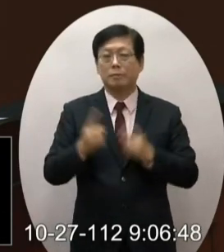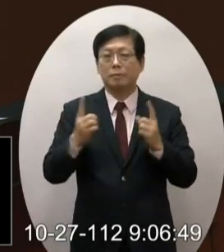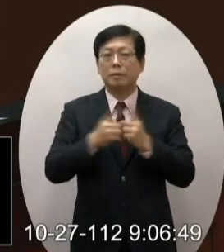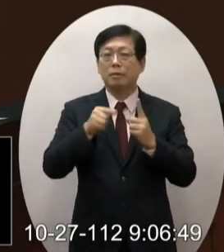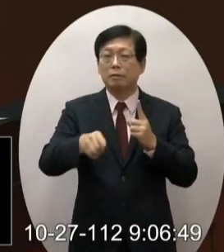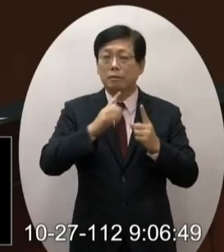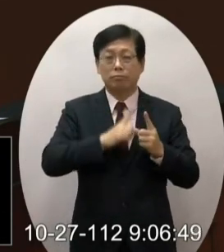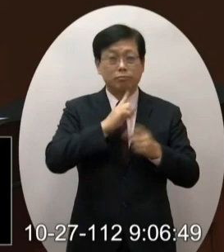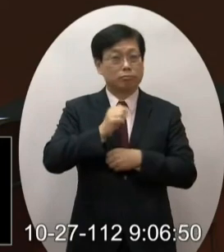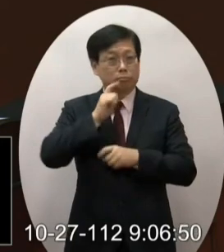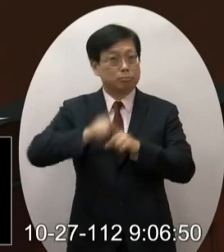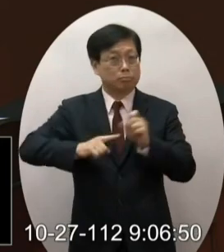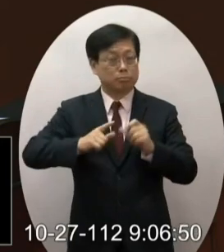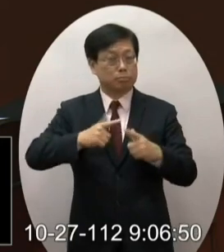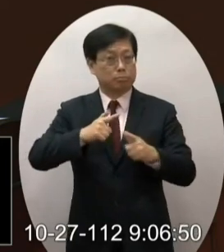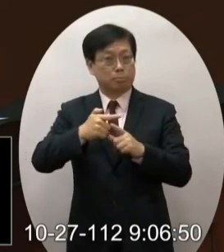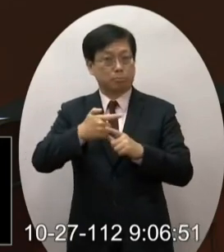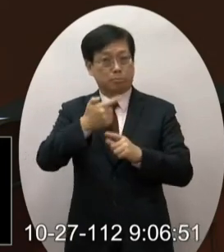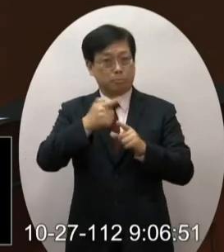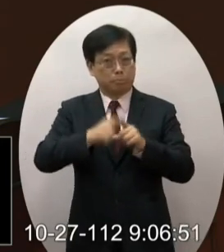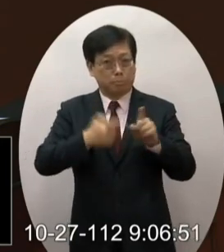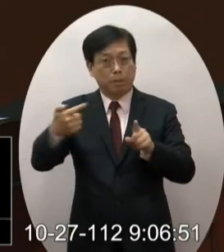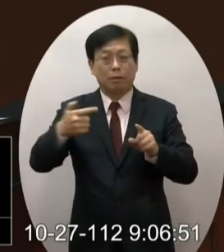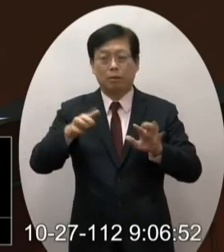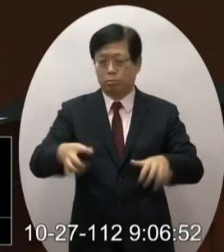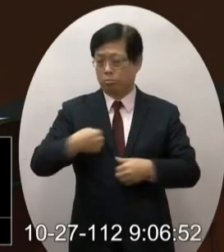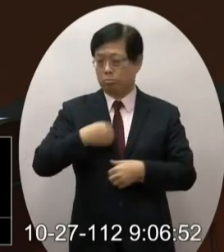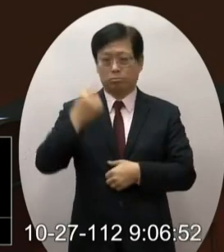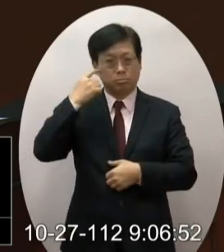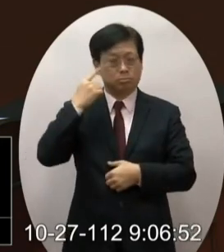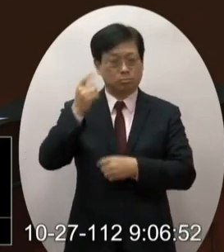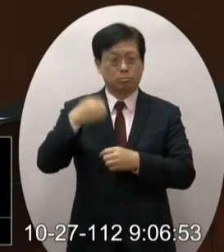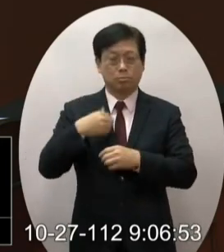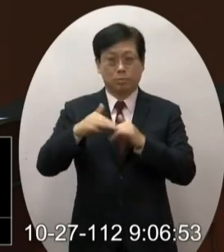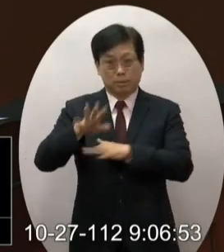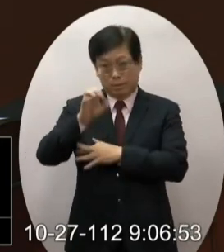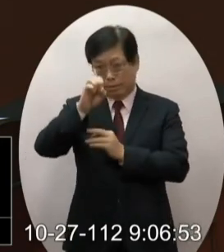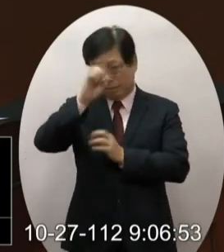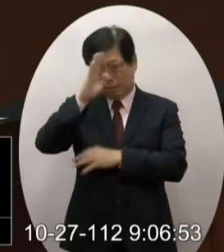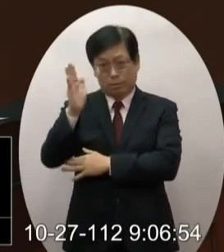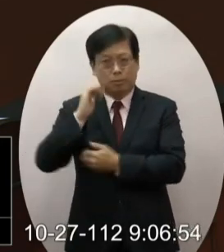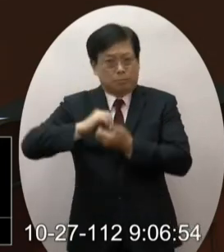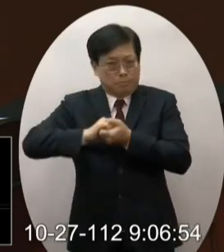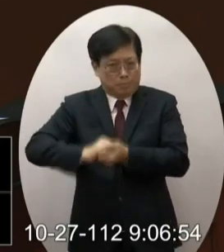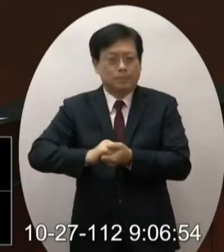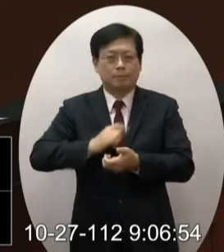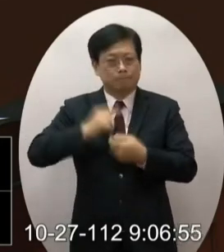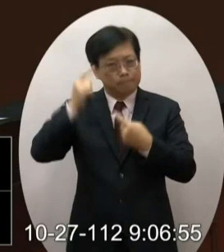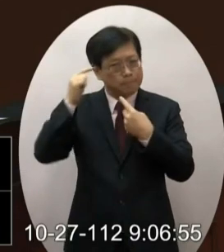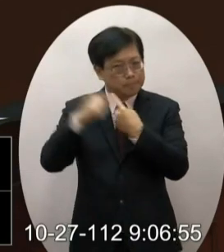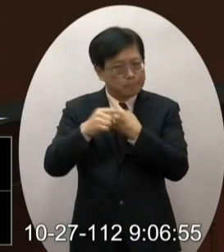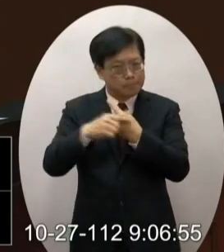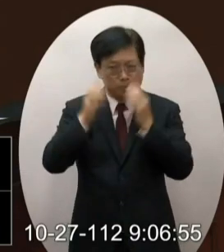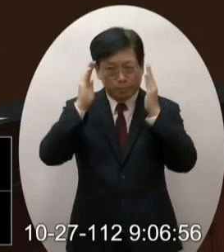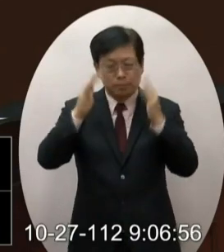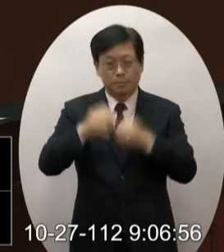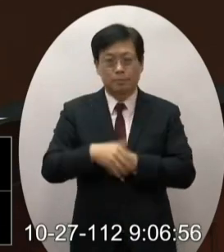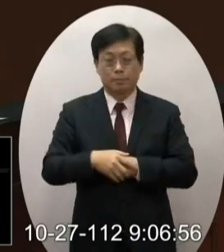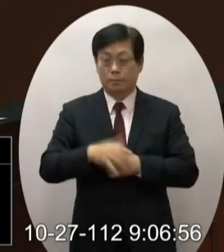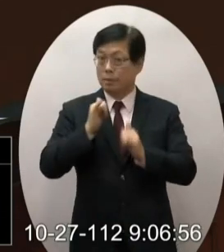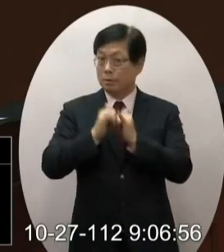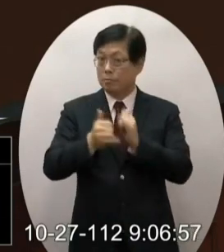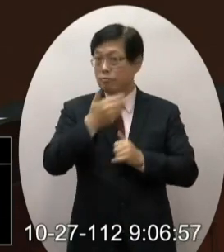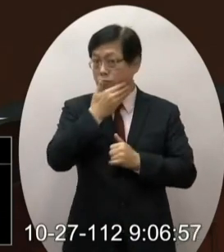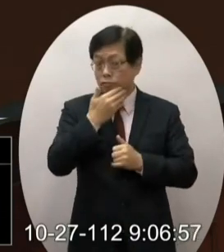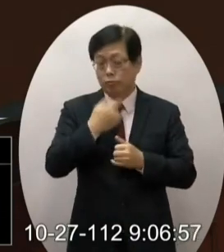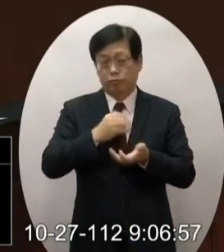于贫富差距的扩大，本席认为，执政党跟政府一定要好好来思考。除了增加社会